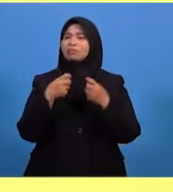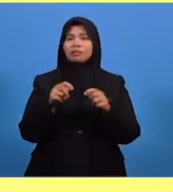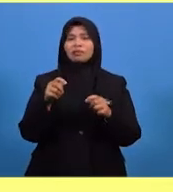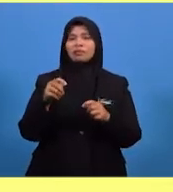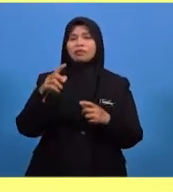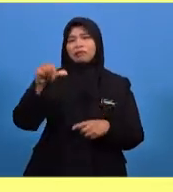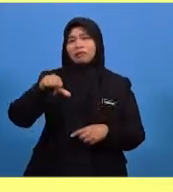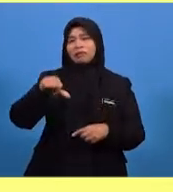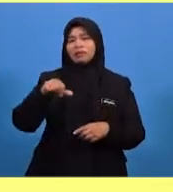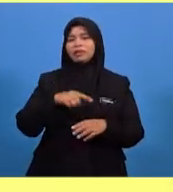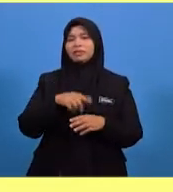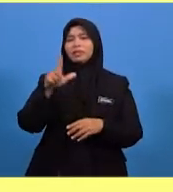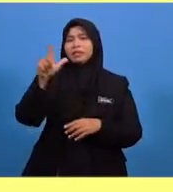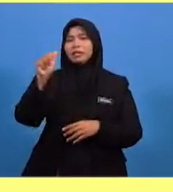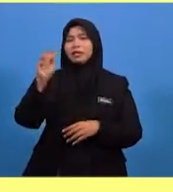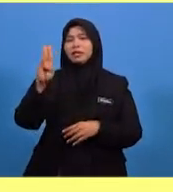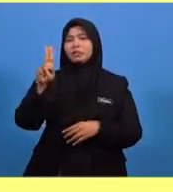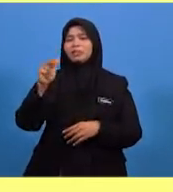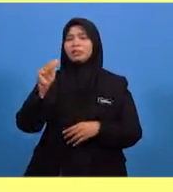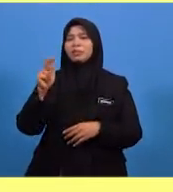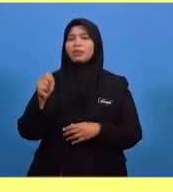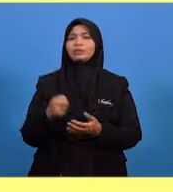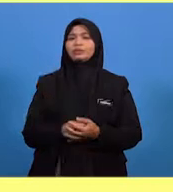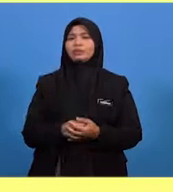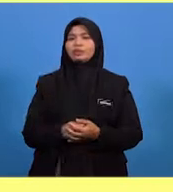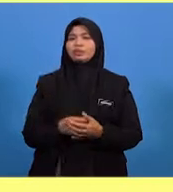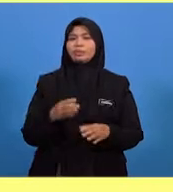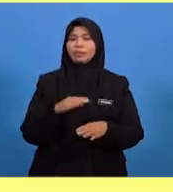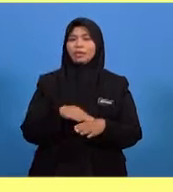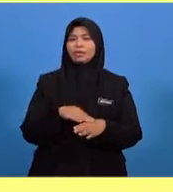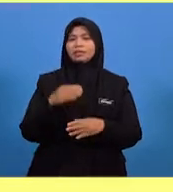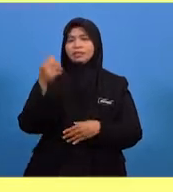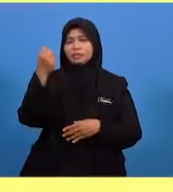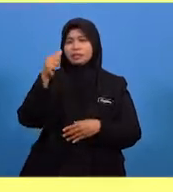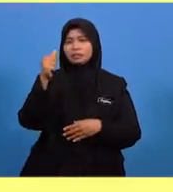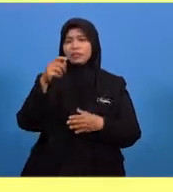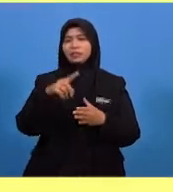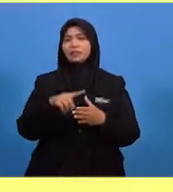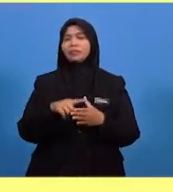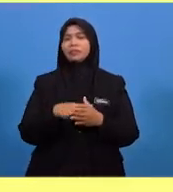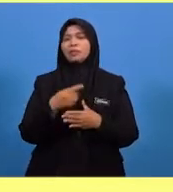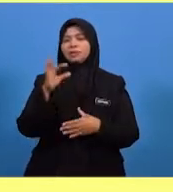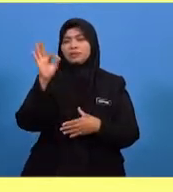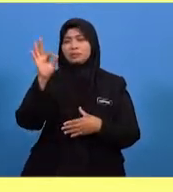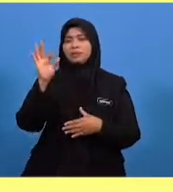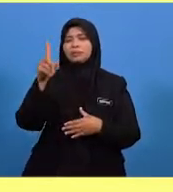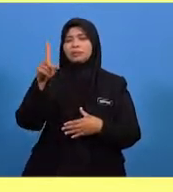kalah di-share endpoint Labuan pada 10 September 1945